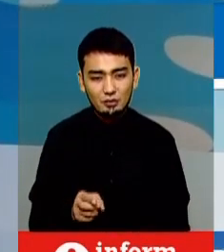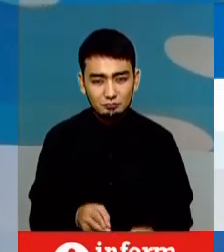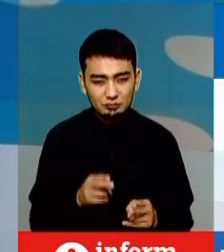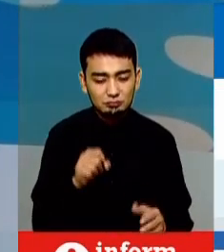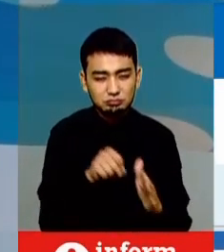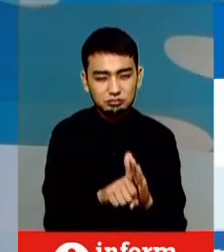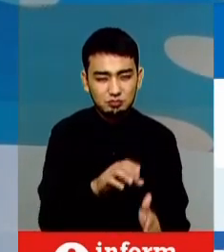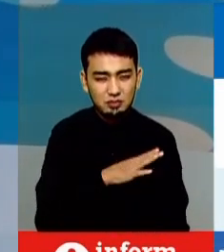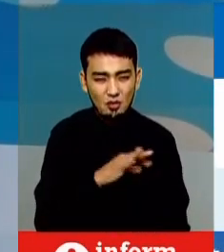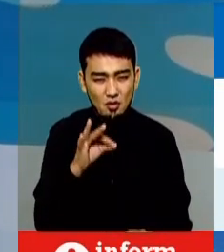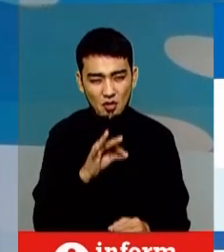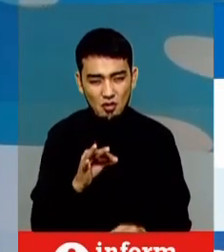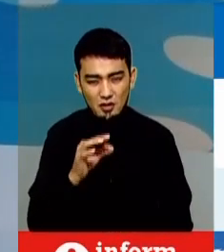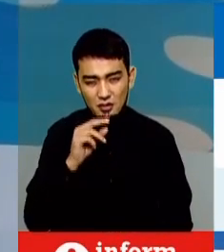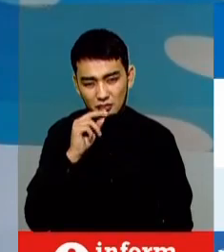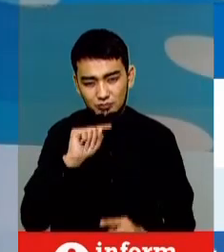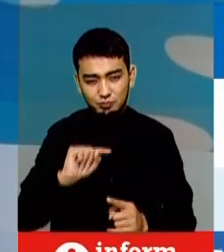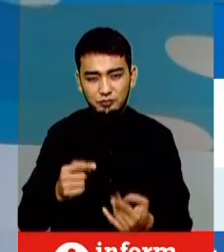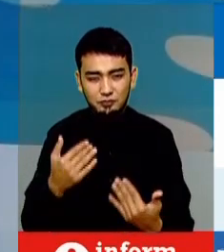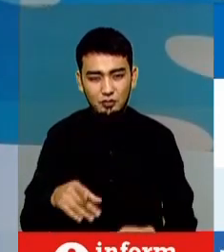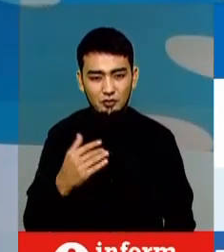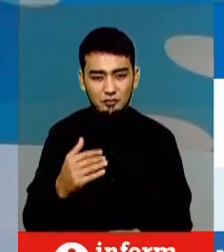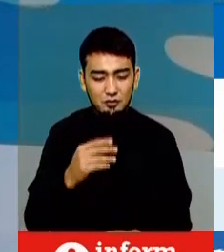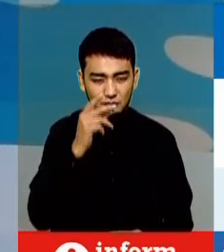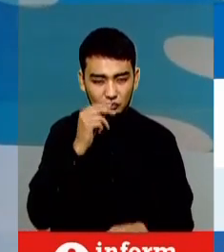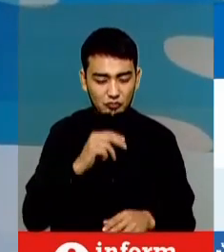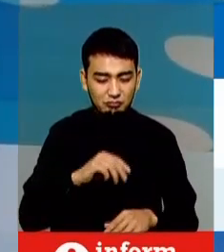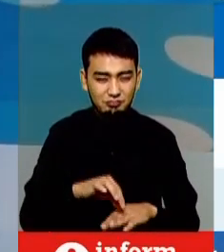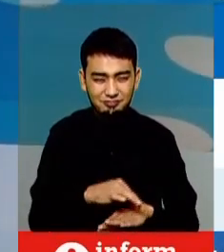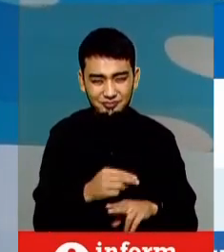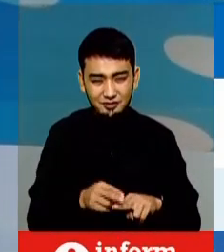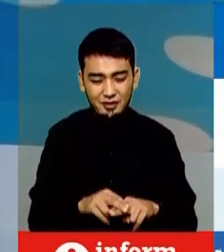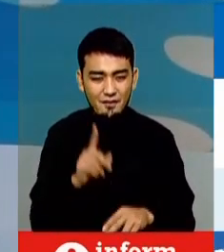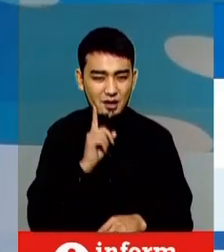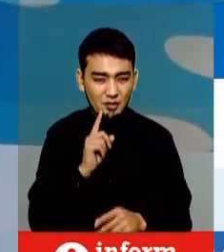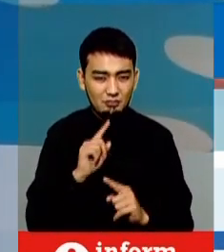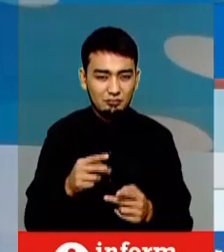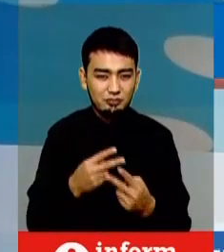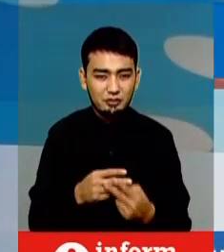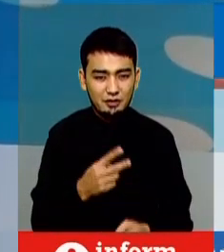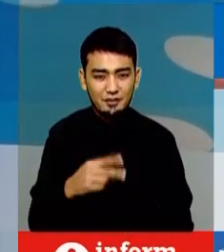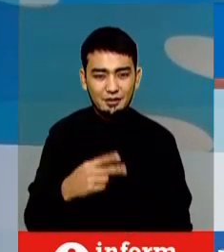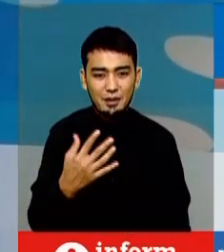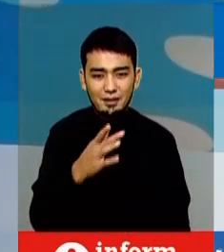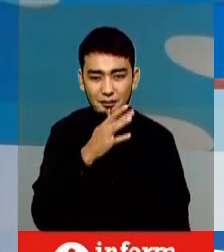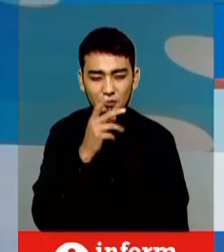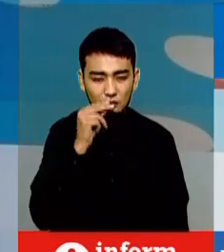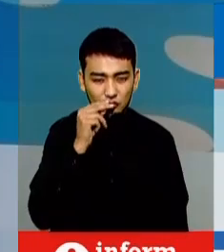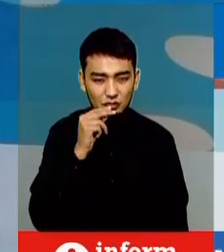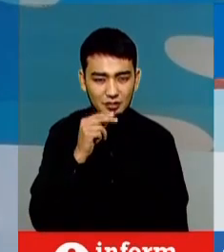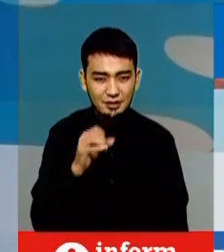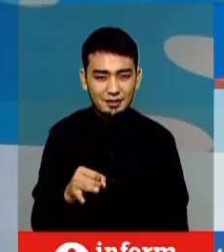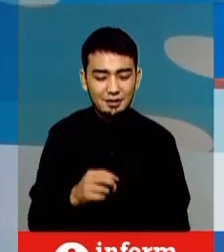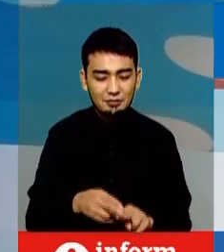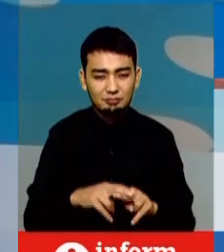По подозрению в совершении преступления задержан и водворен в изолятор временного содержания 25-летний мужчина.